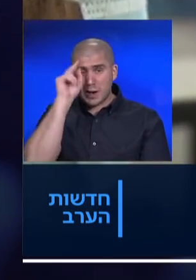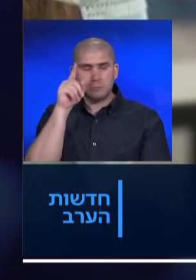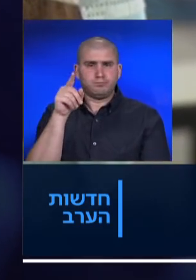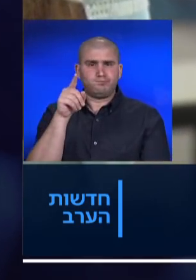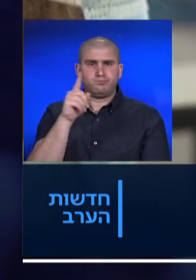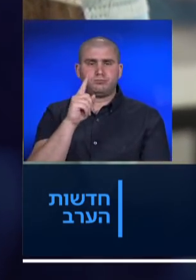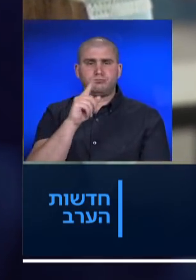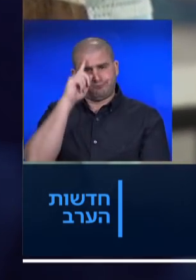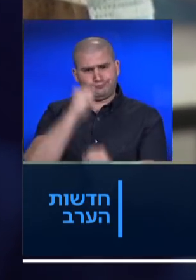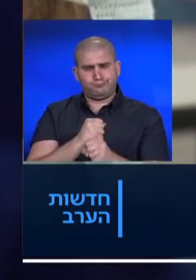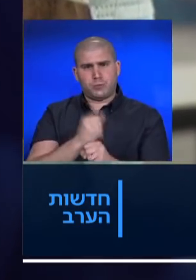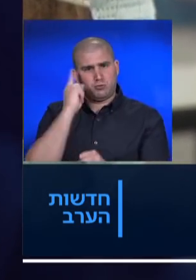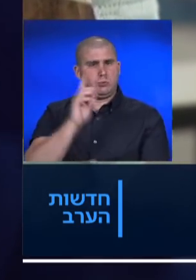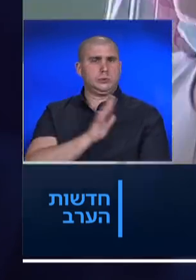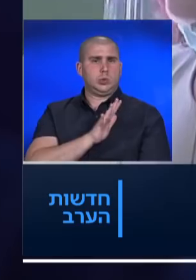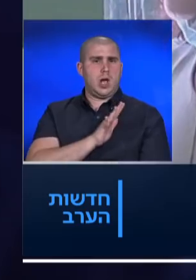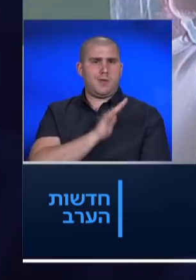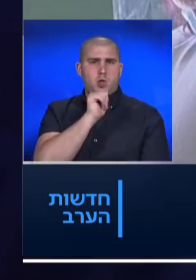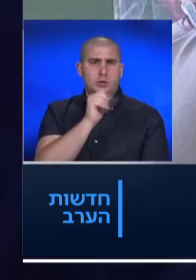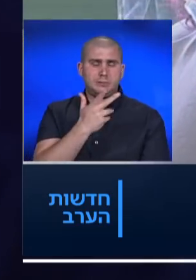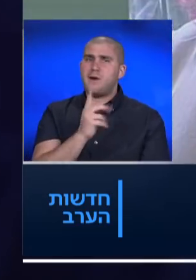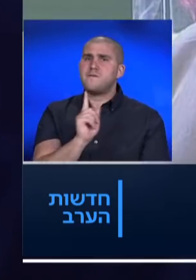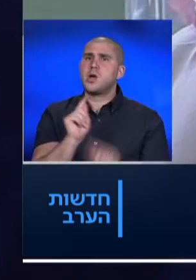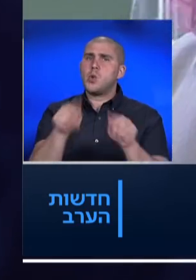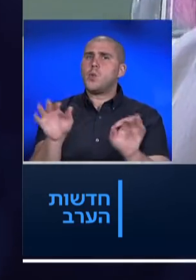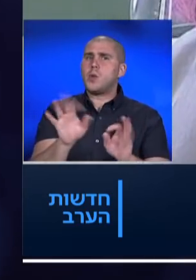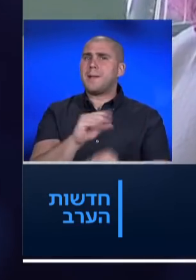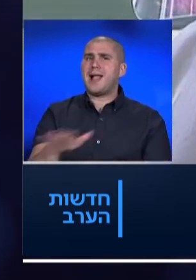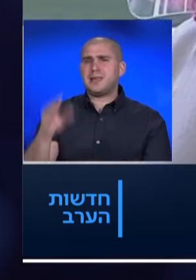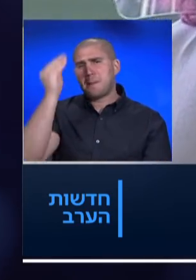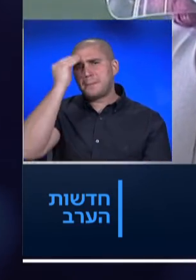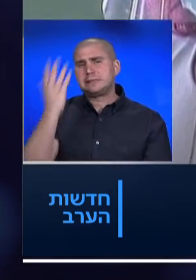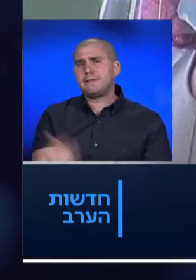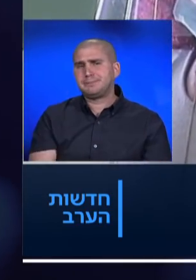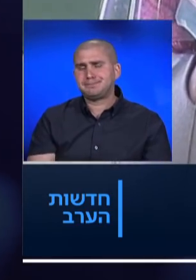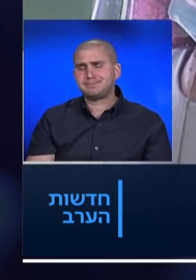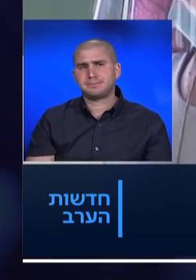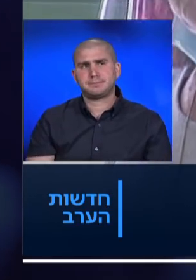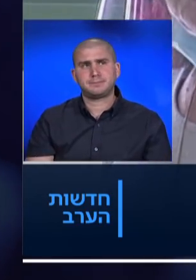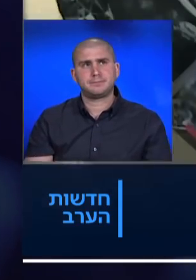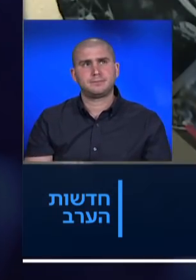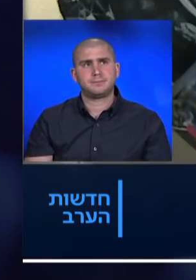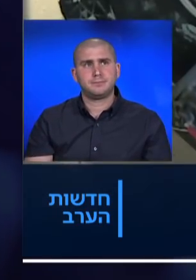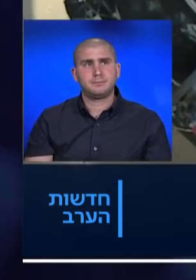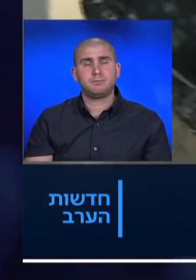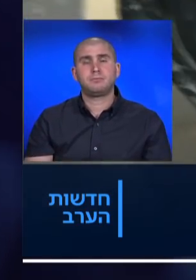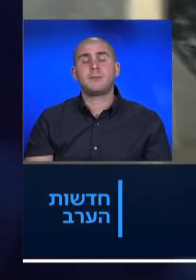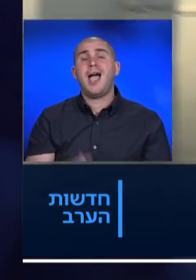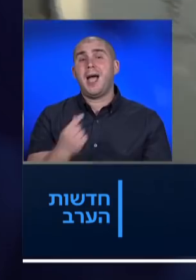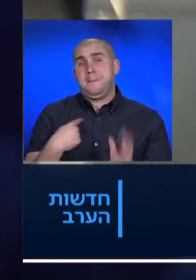שזה מסוכן, ולא הגיעו היום עם הילדים לבתי הספר. אז אני, מכיוון שאני